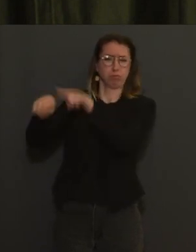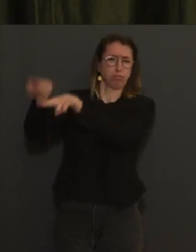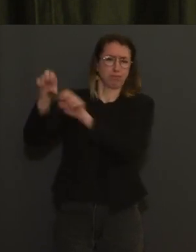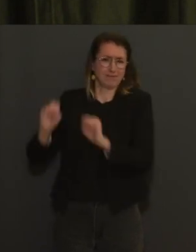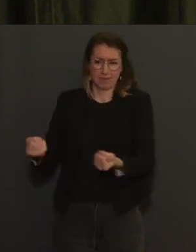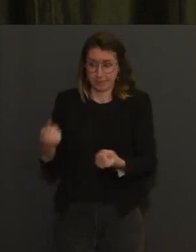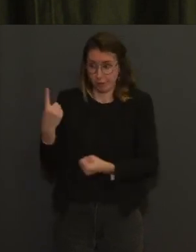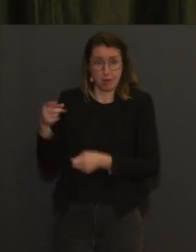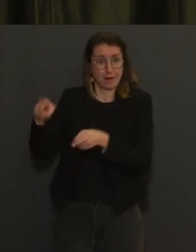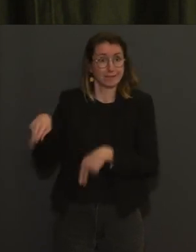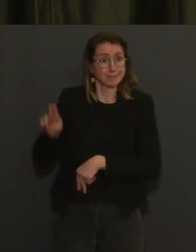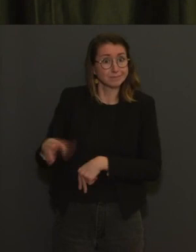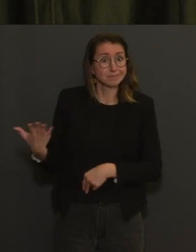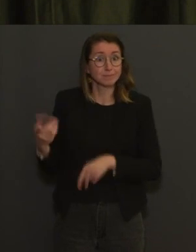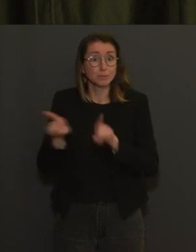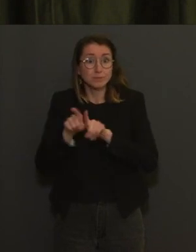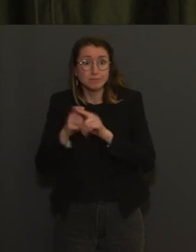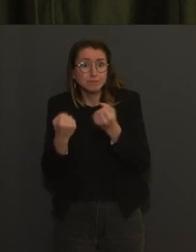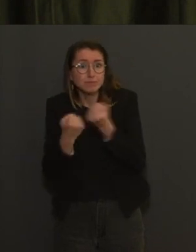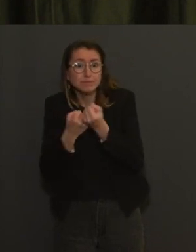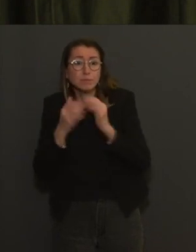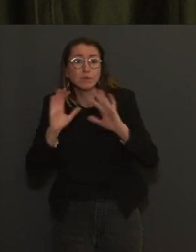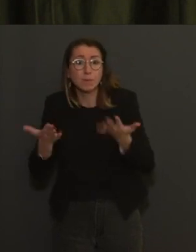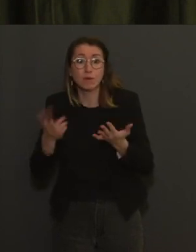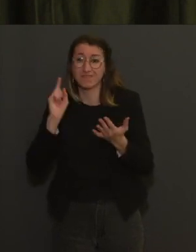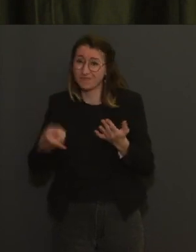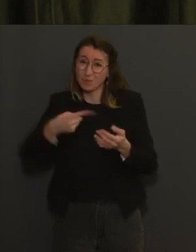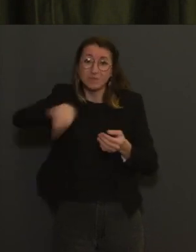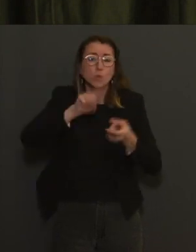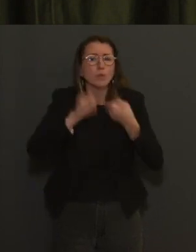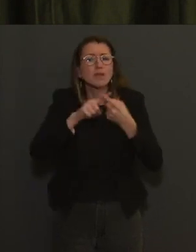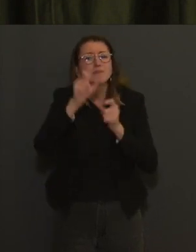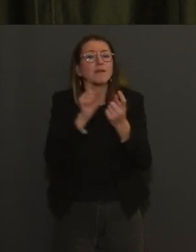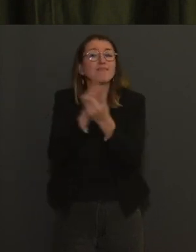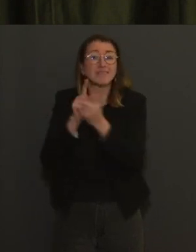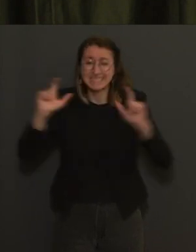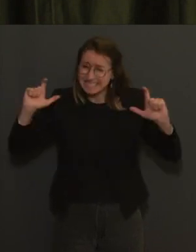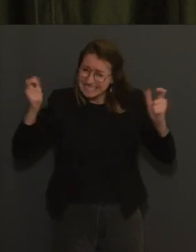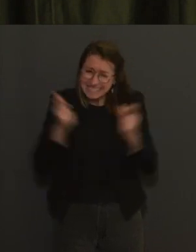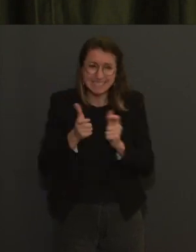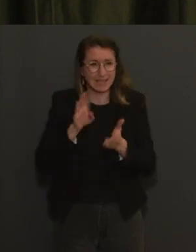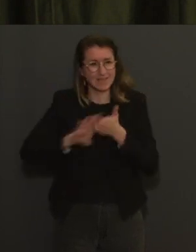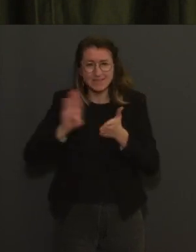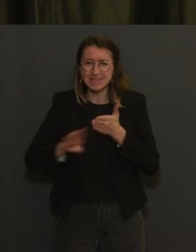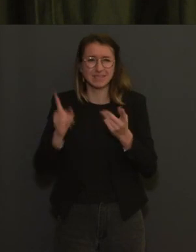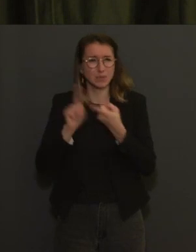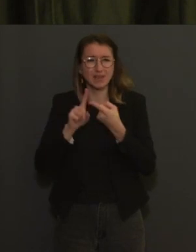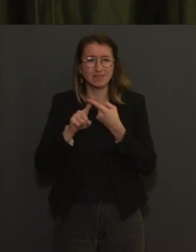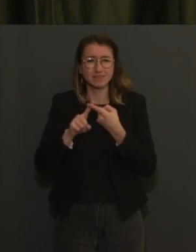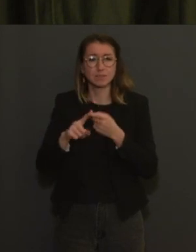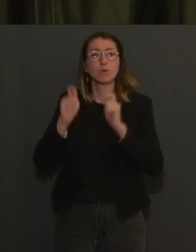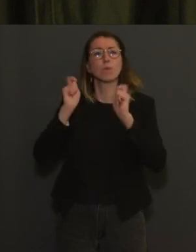Je vais citer 2 extraits de cartes blanches publiées par des hôpitaux ces dernières heures via leurs médias sociaux. D'abord celle des hôpitaux